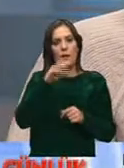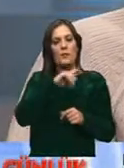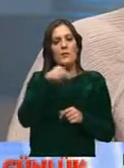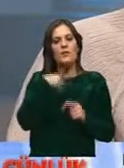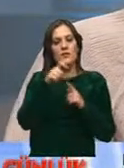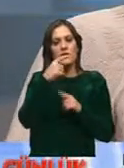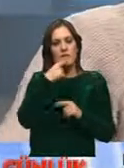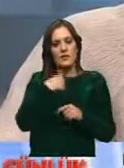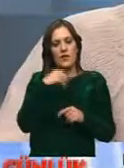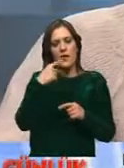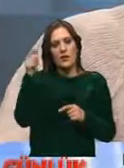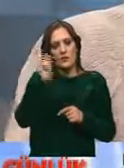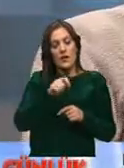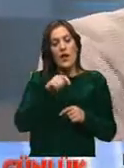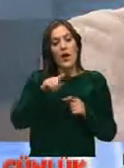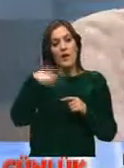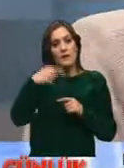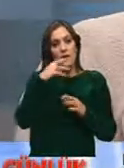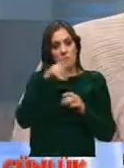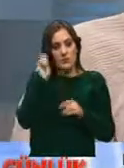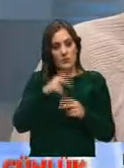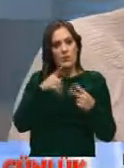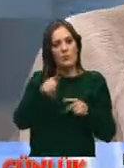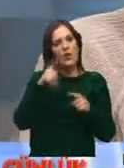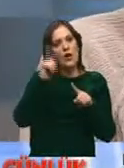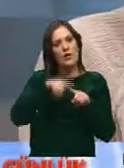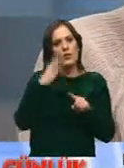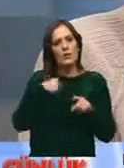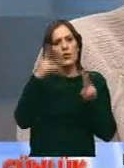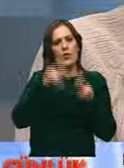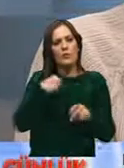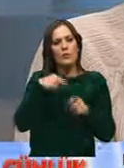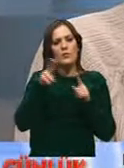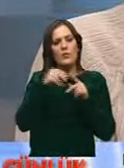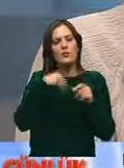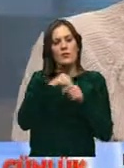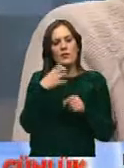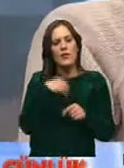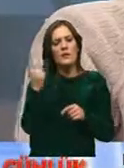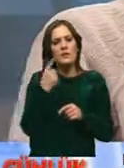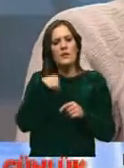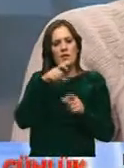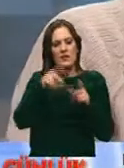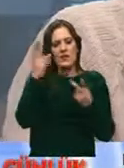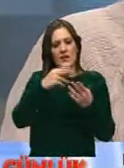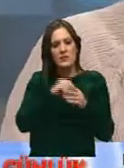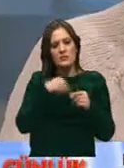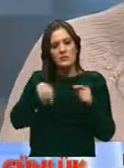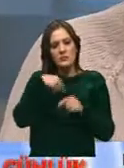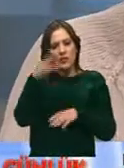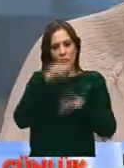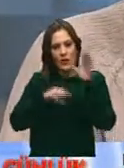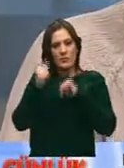öğretmenlerim. Eksi koyuyorum. Haftaya eğer çalabilirsen işte bu artı olur. Oturdum metottan, kendim bir şekilde çıkarttım hani oradaki resimlerden